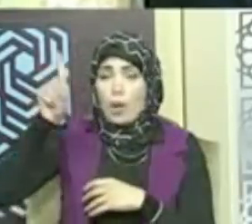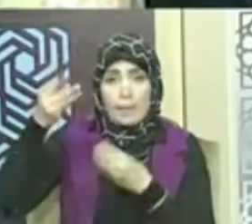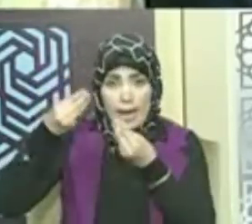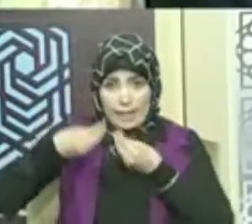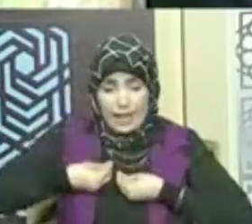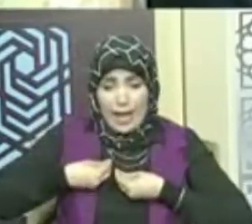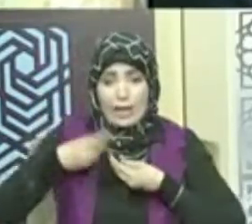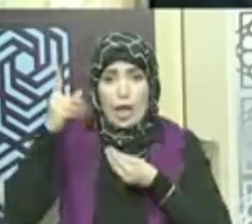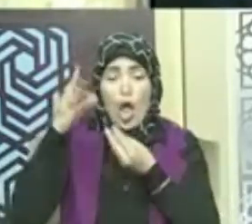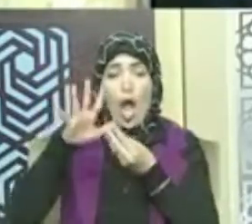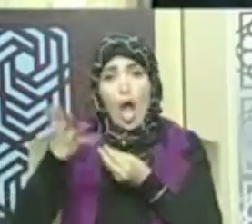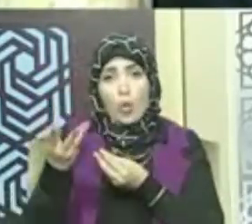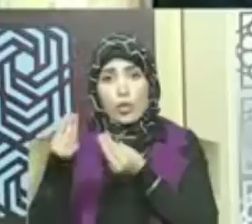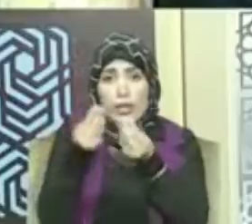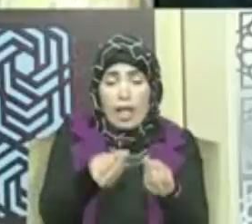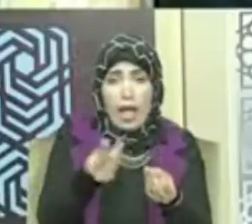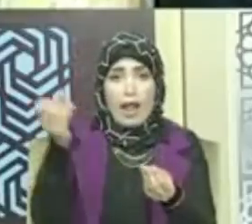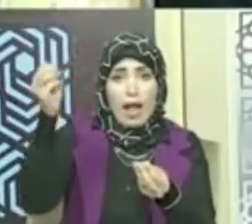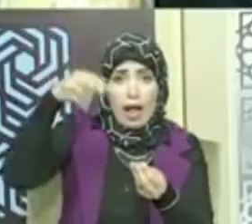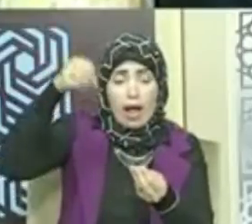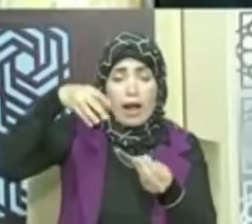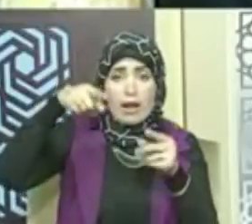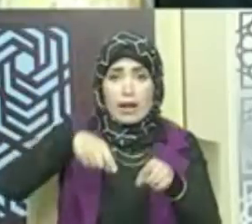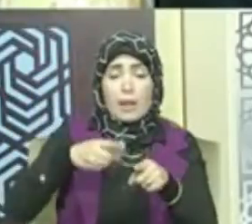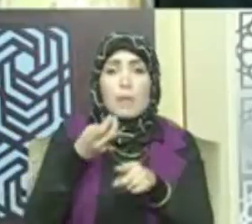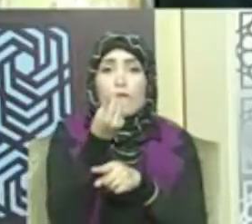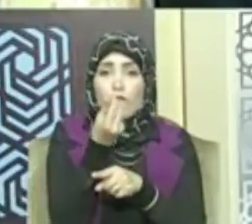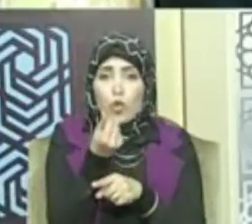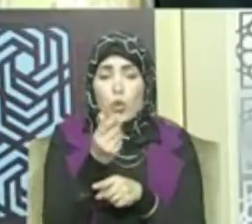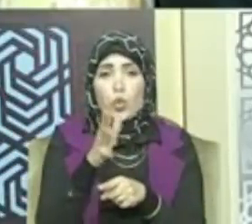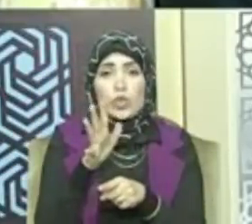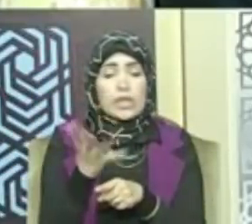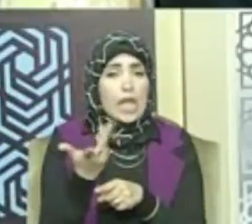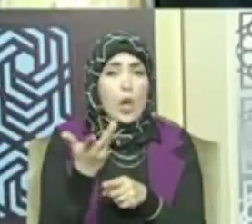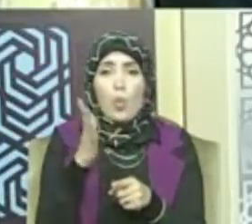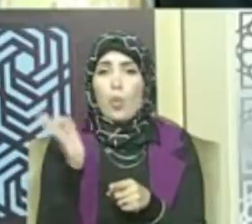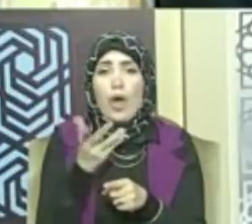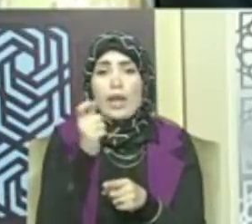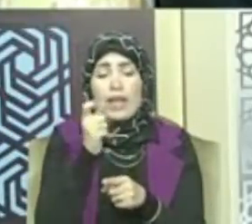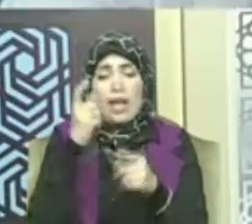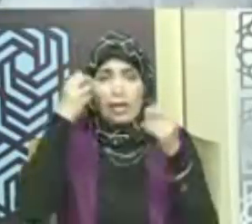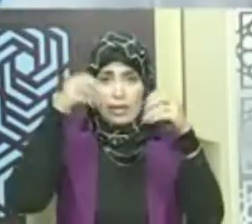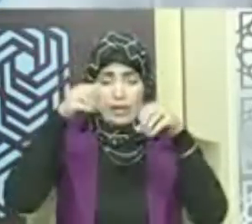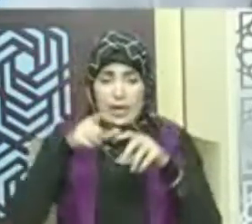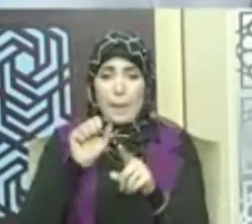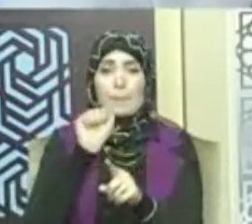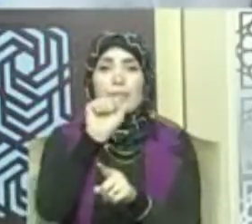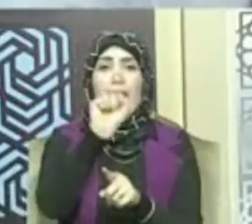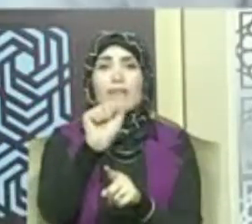الله بها عليك من المال ليست لك وحدك،